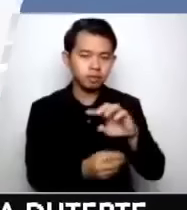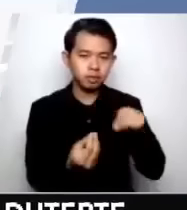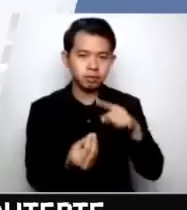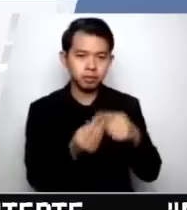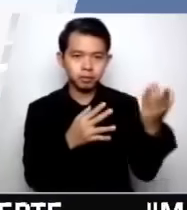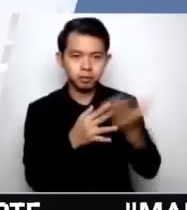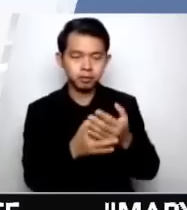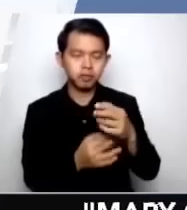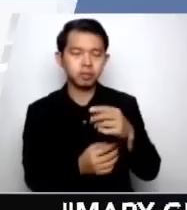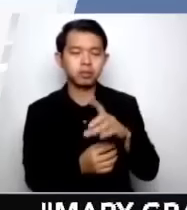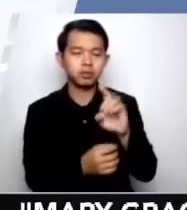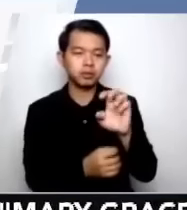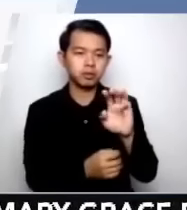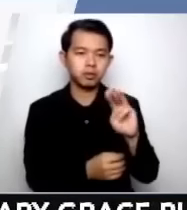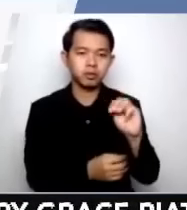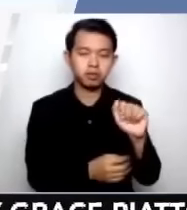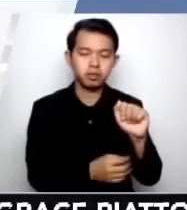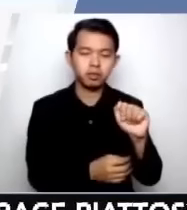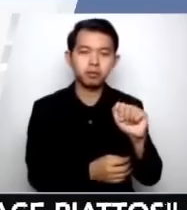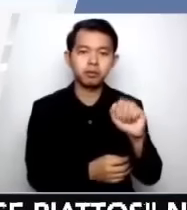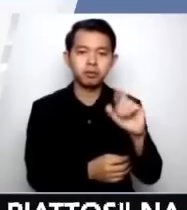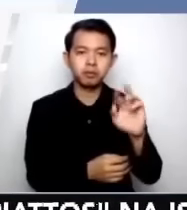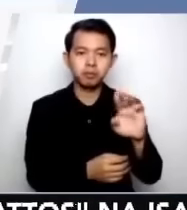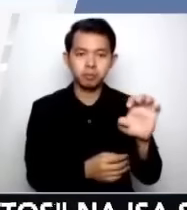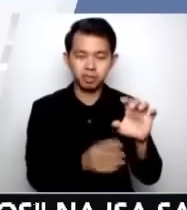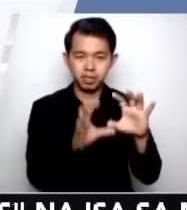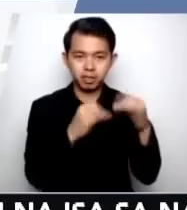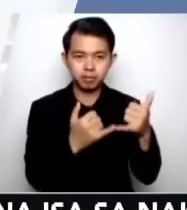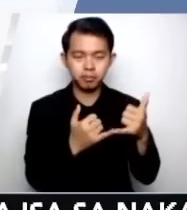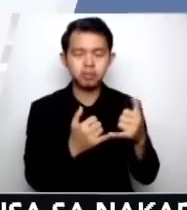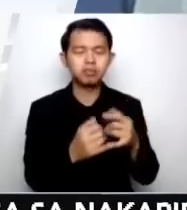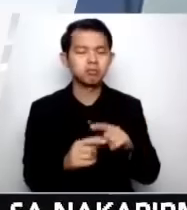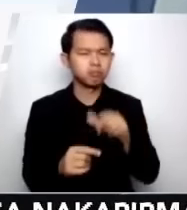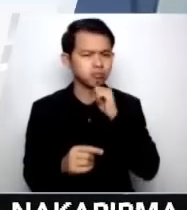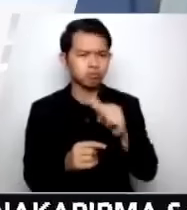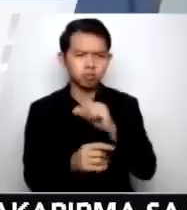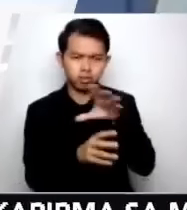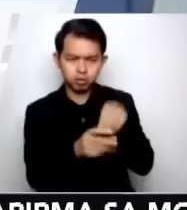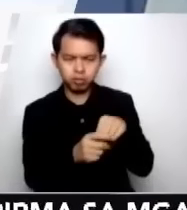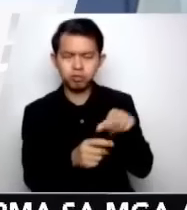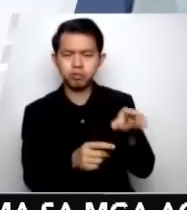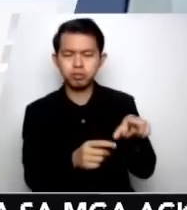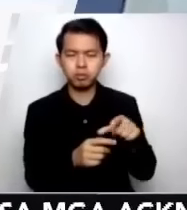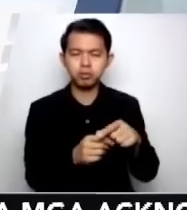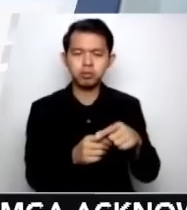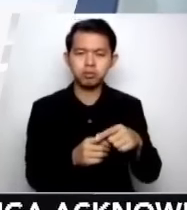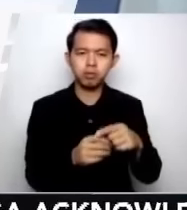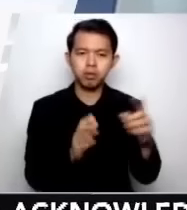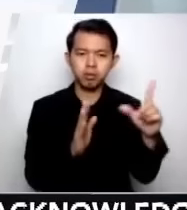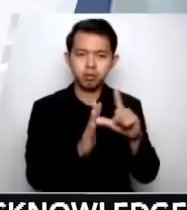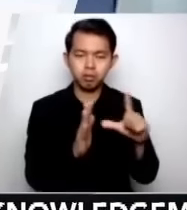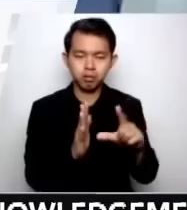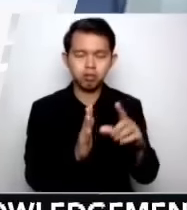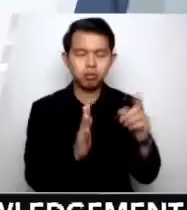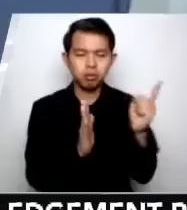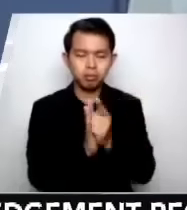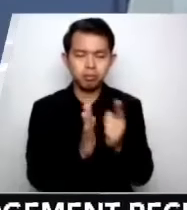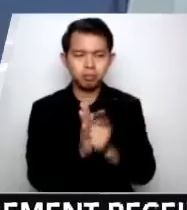ni Rufa May na wala siyang kinalaman sa anumang maanomalyang aktibidad. Pinabulaanan din niya ang mga